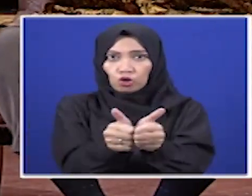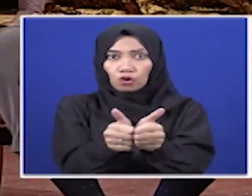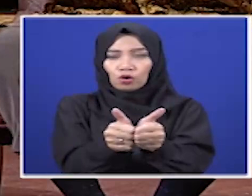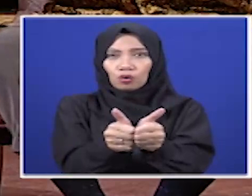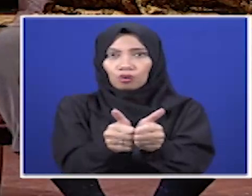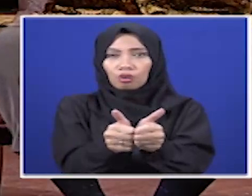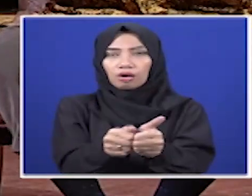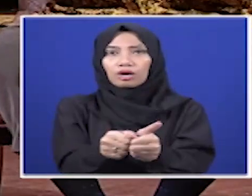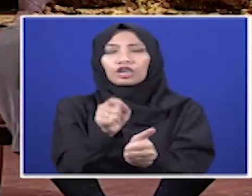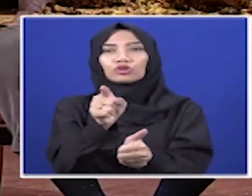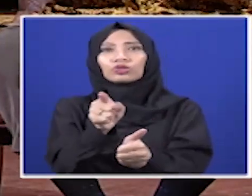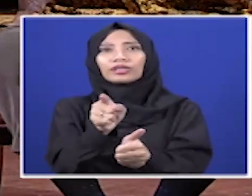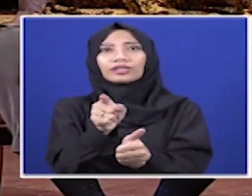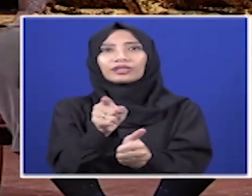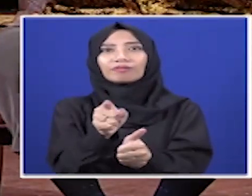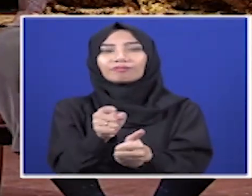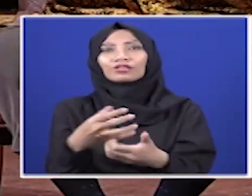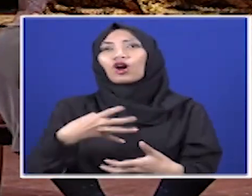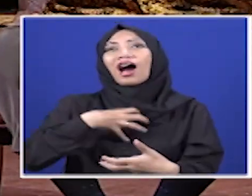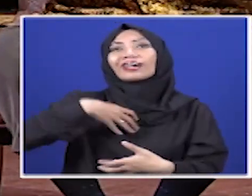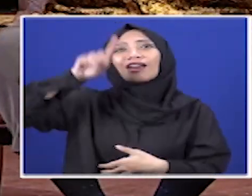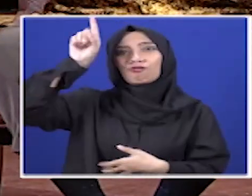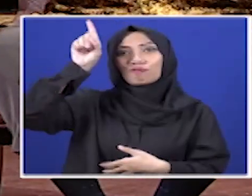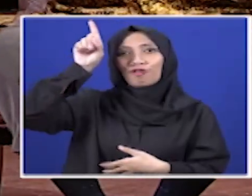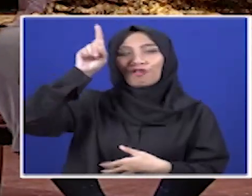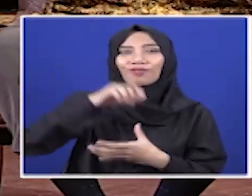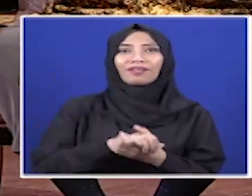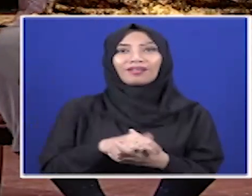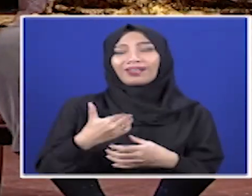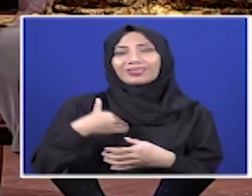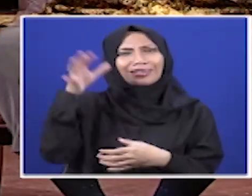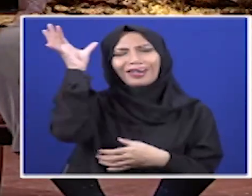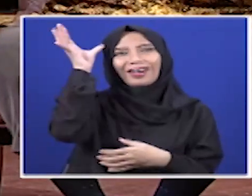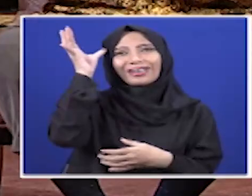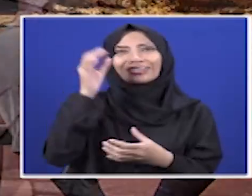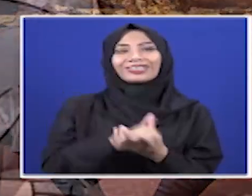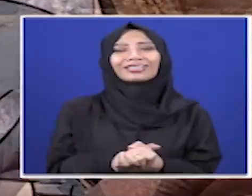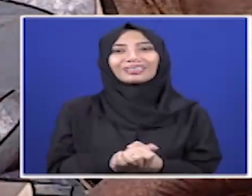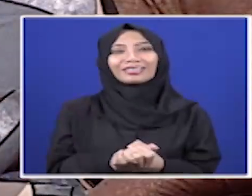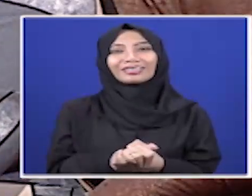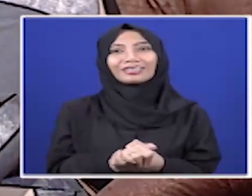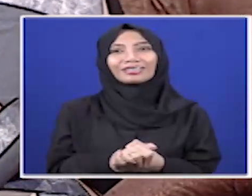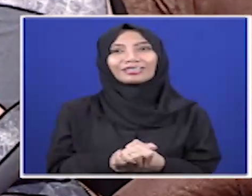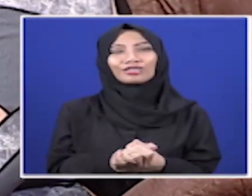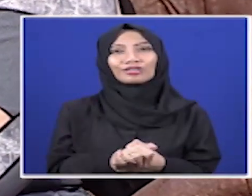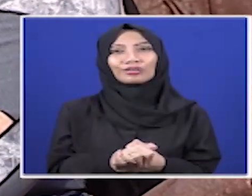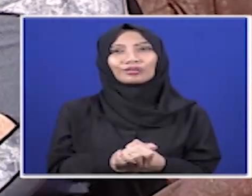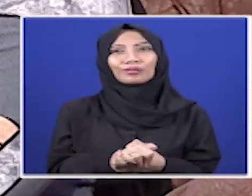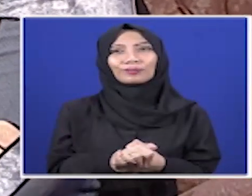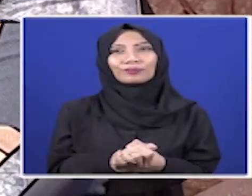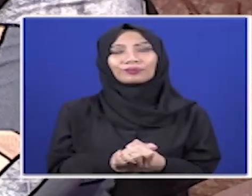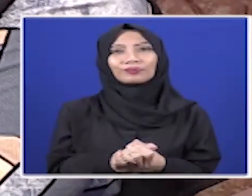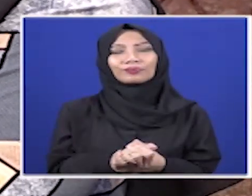itu kan kematian karena tidak tahu di mana kau meninggal dalam keadaan apa yang saudara duduk